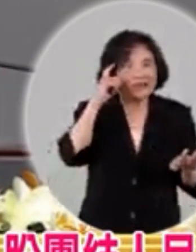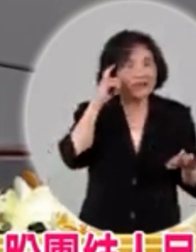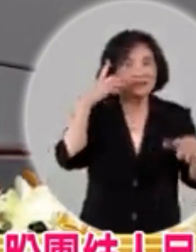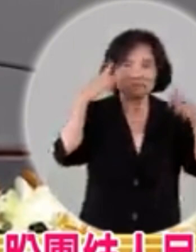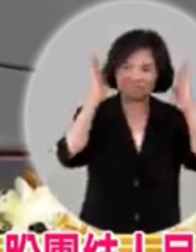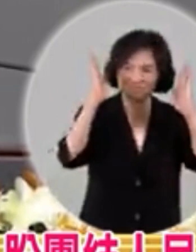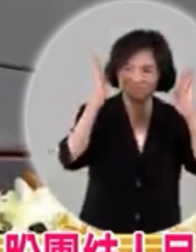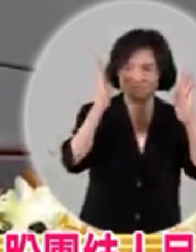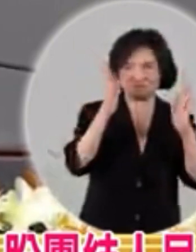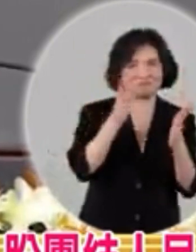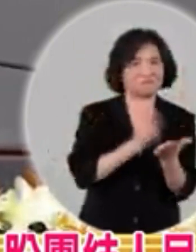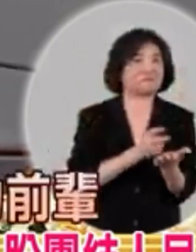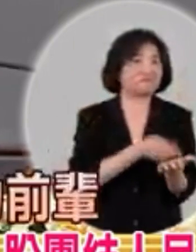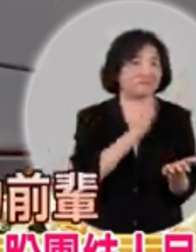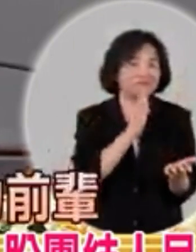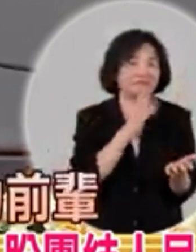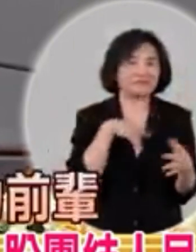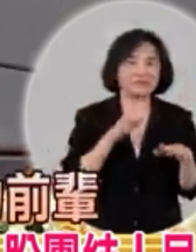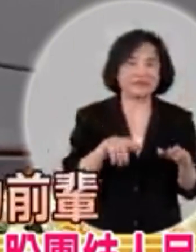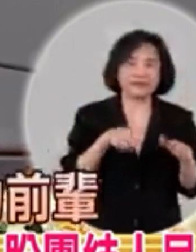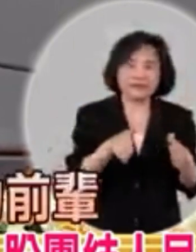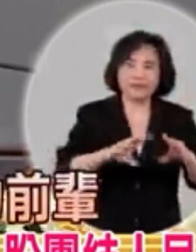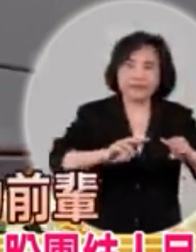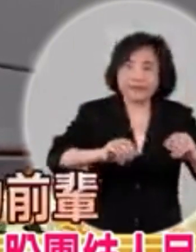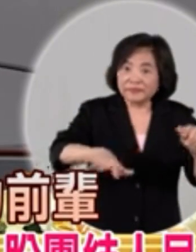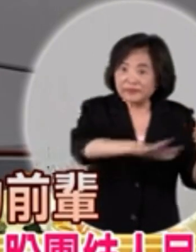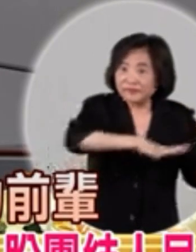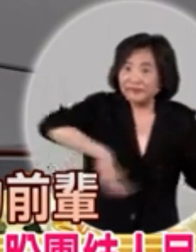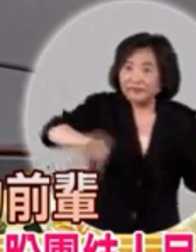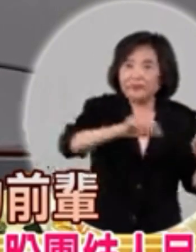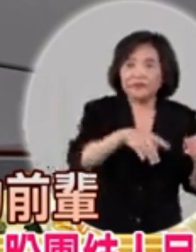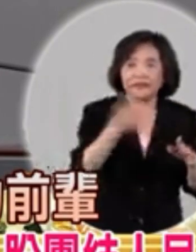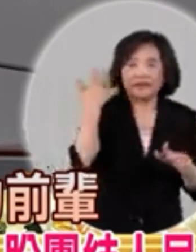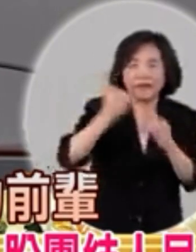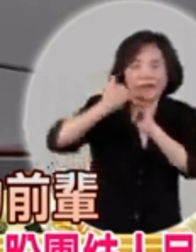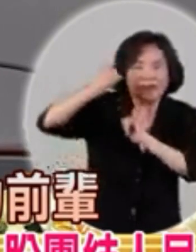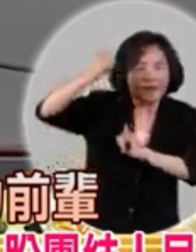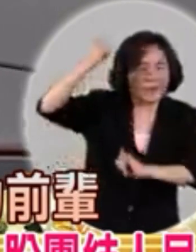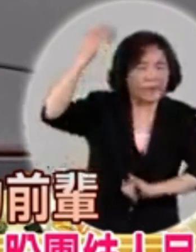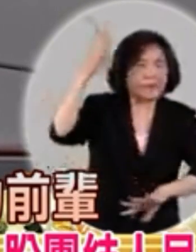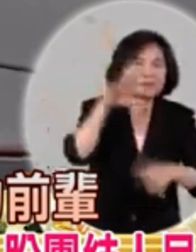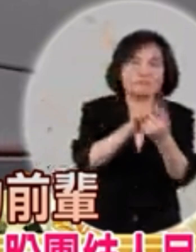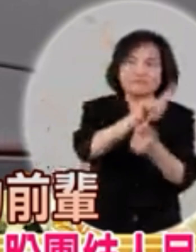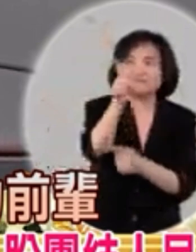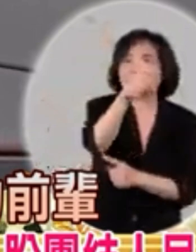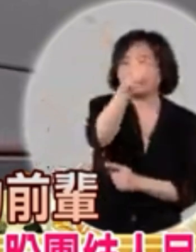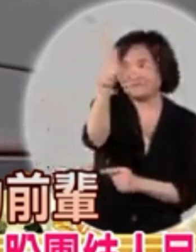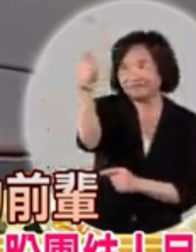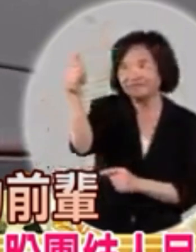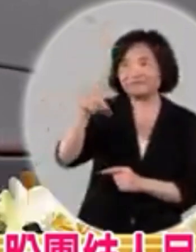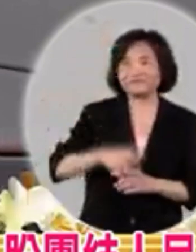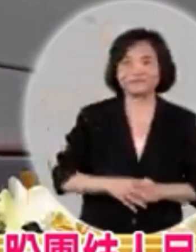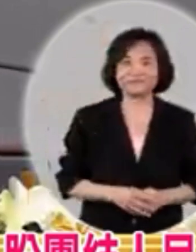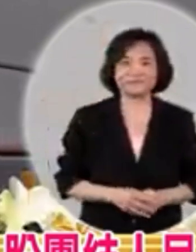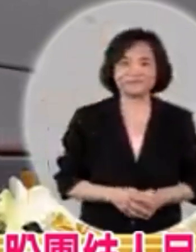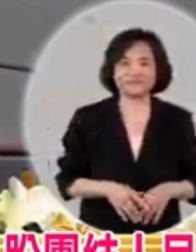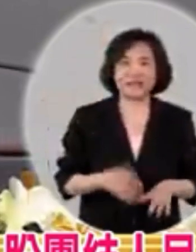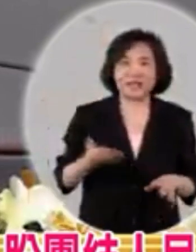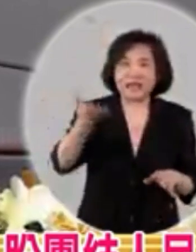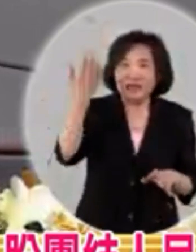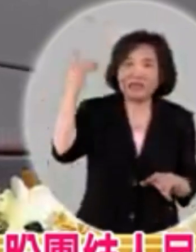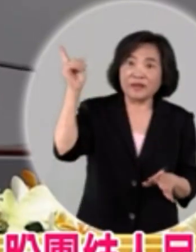情，感谢这块土地上历代的前辈，无论是先来后